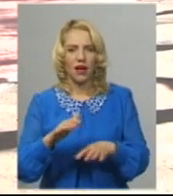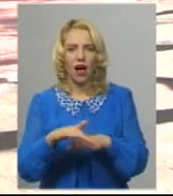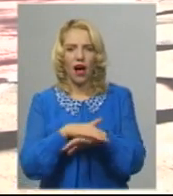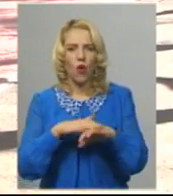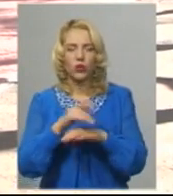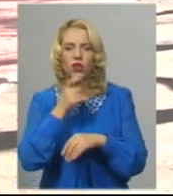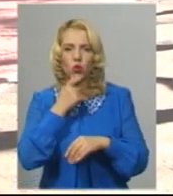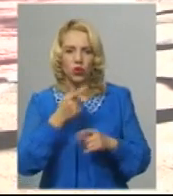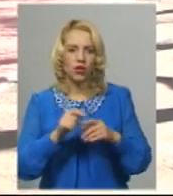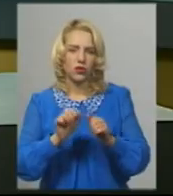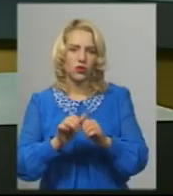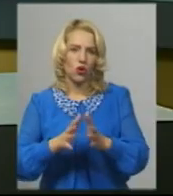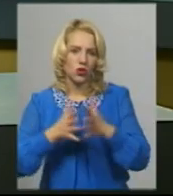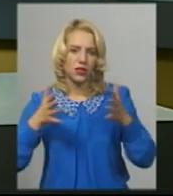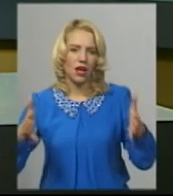насправді зростає.